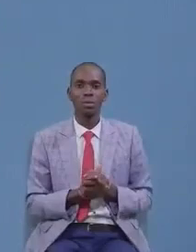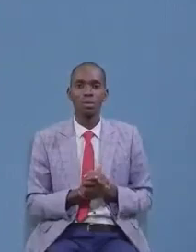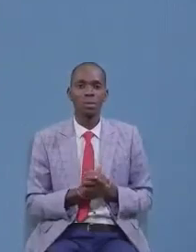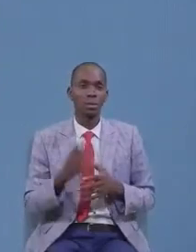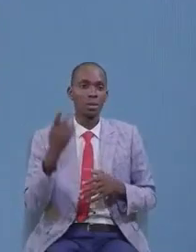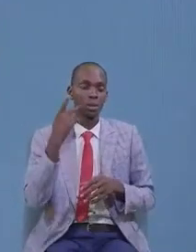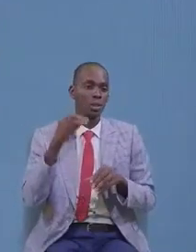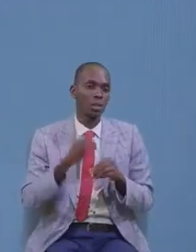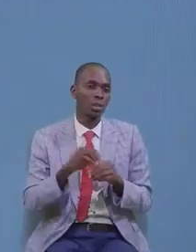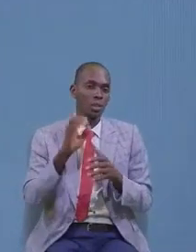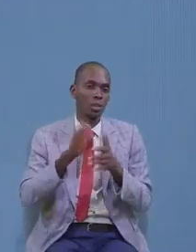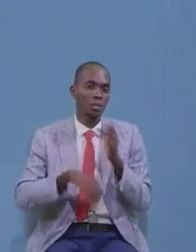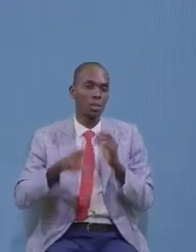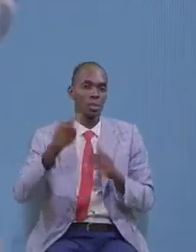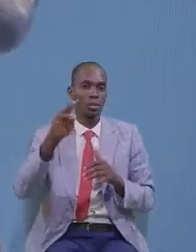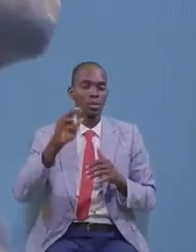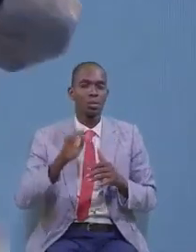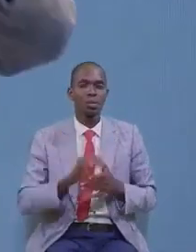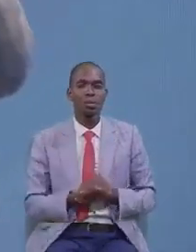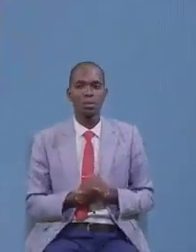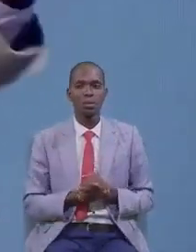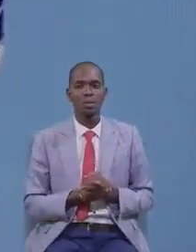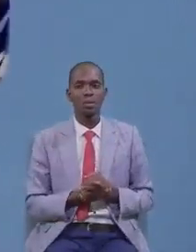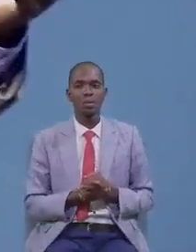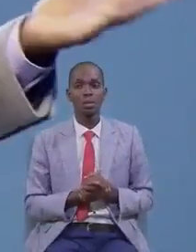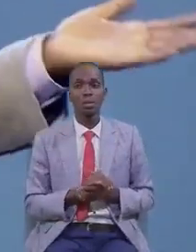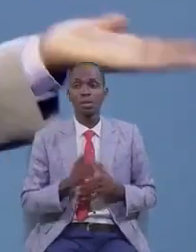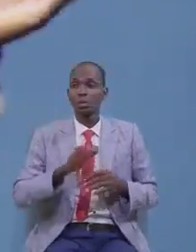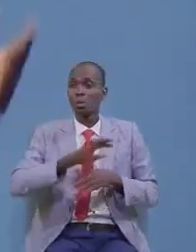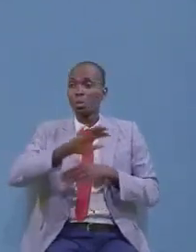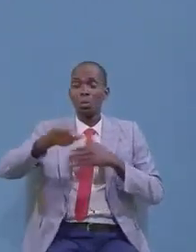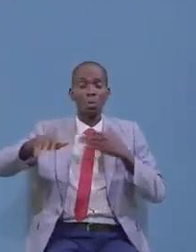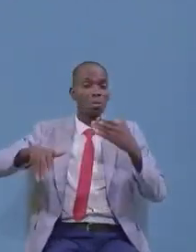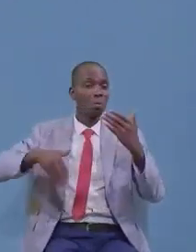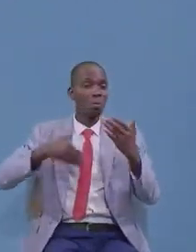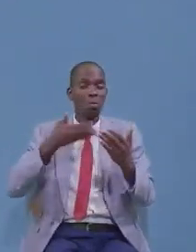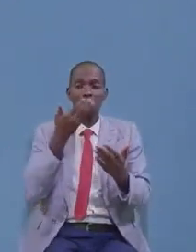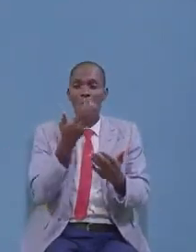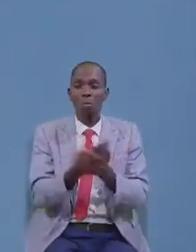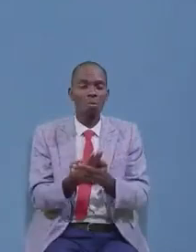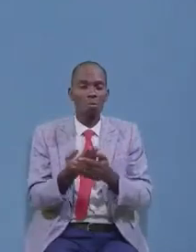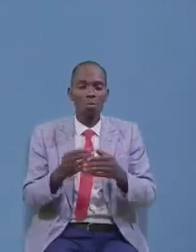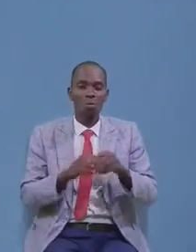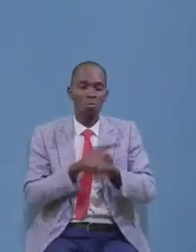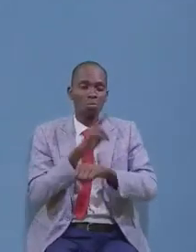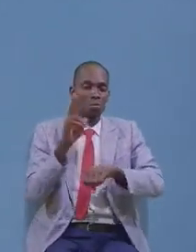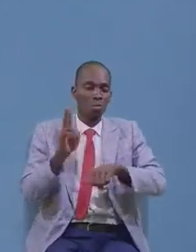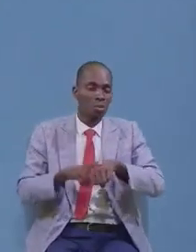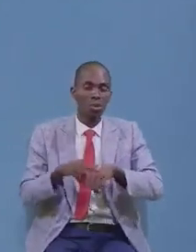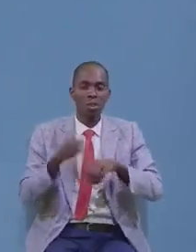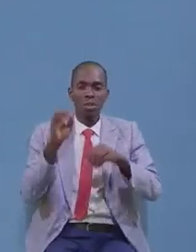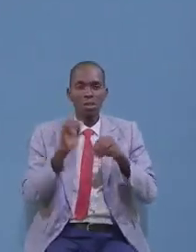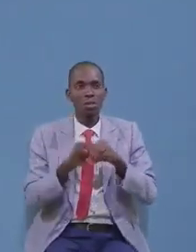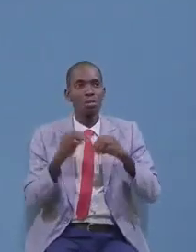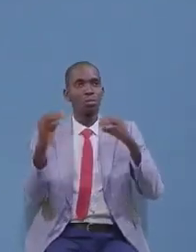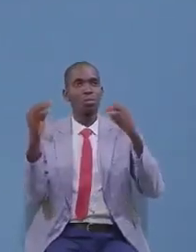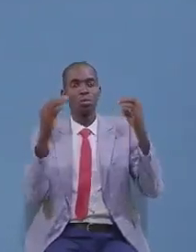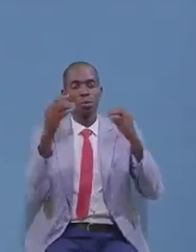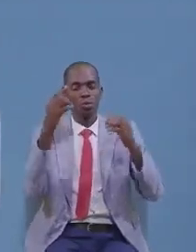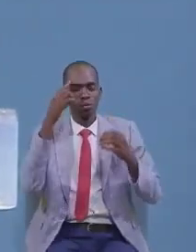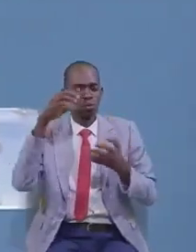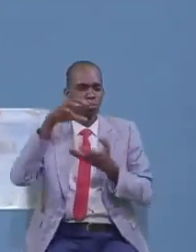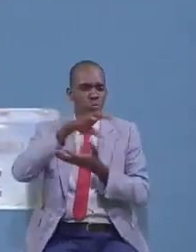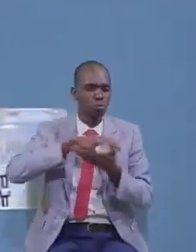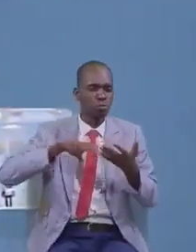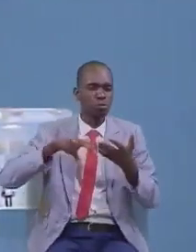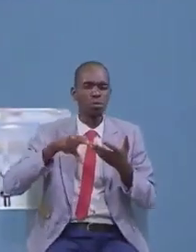chapter 17. అయితే 17వ అధ్యాయం చూడండి. The whole nation in conflict. దేశమంతా కూడా సంక్లిష్టమైన స్థితిలో